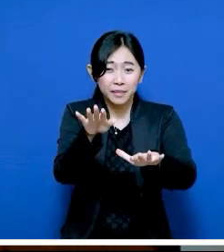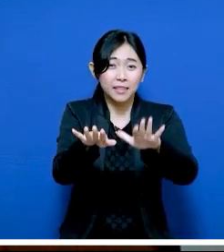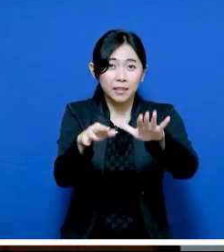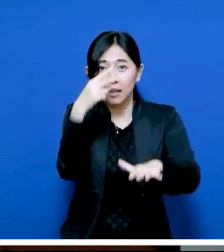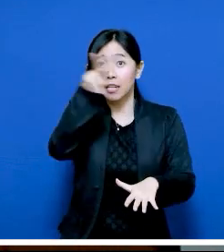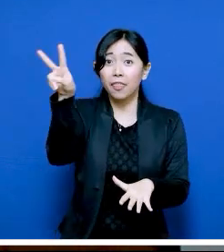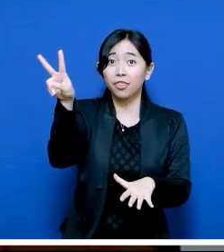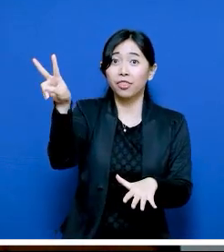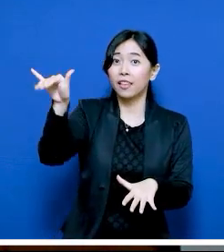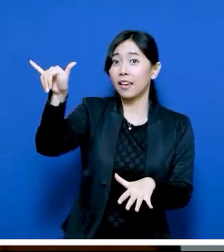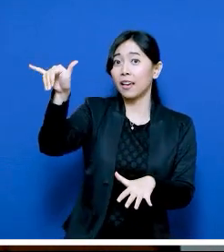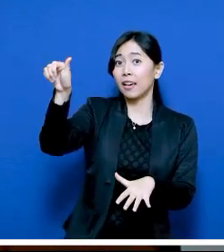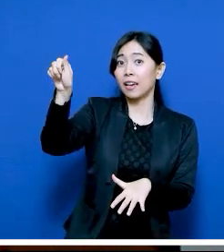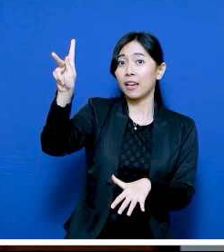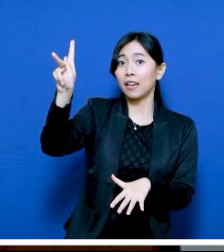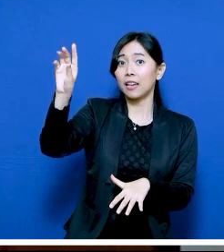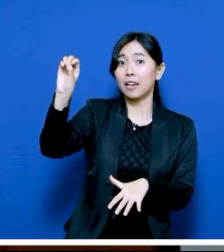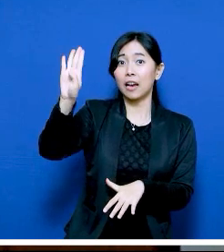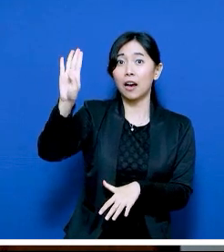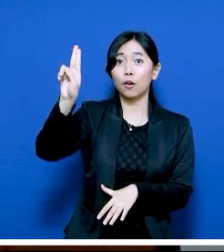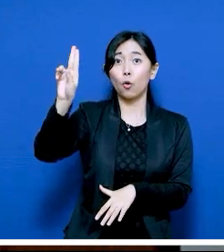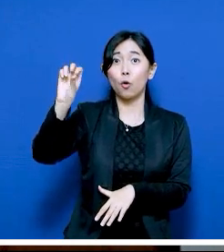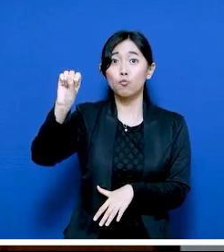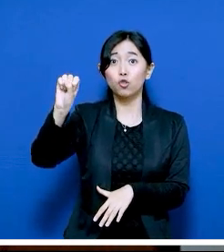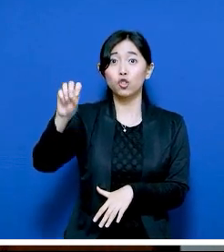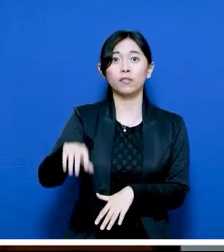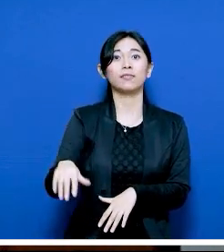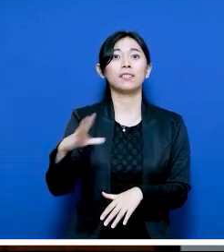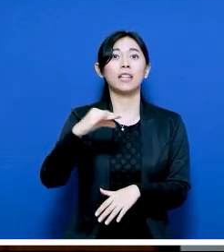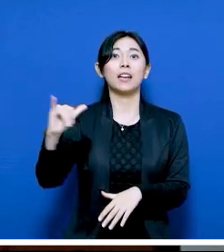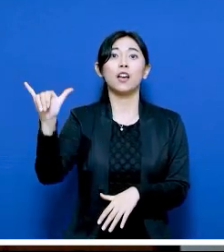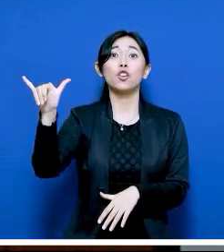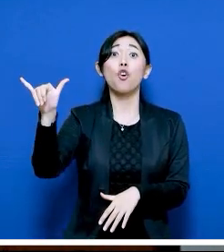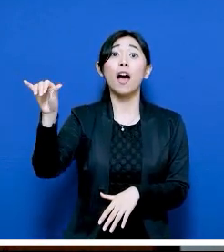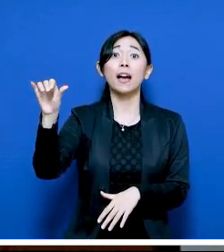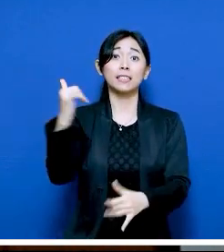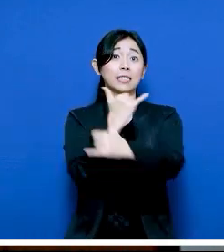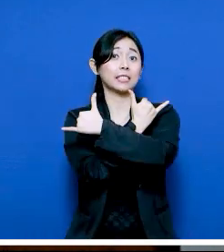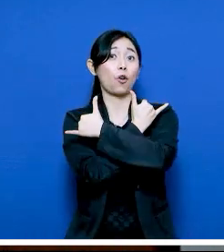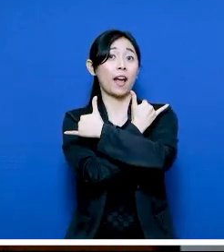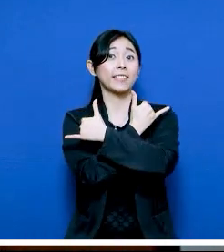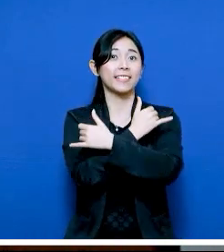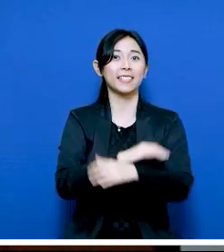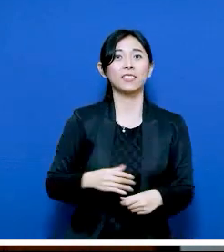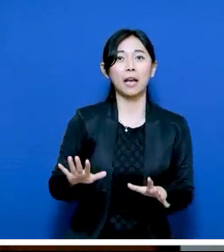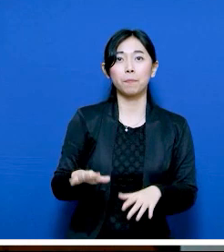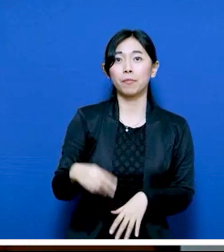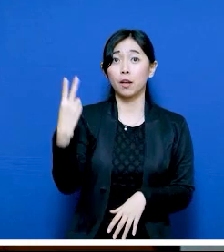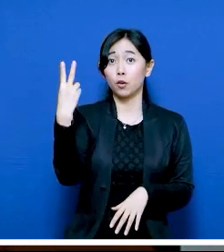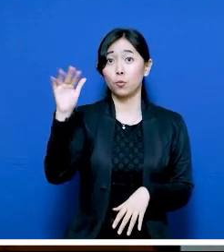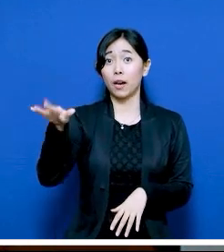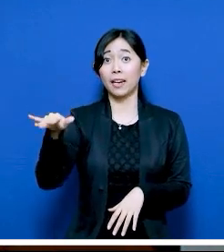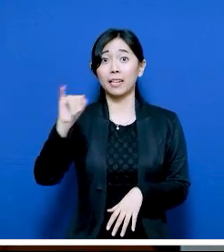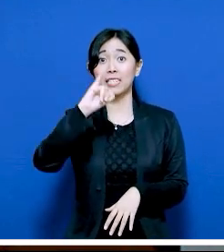dilihatnya Yakobus anak Zebedeus dan Yohanes saudaranya sedang membereskan jala di